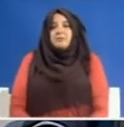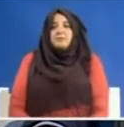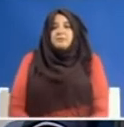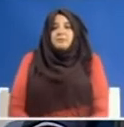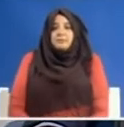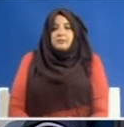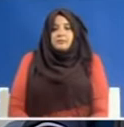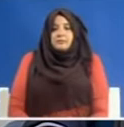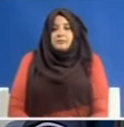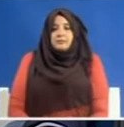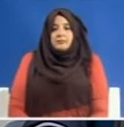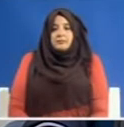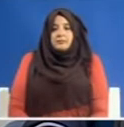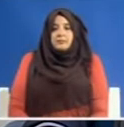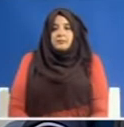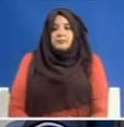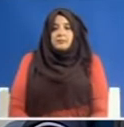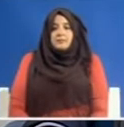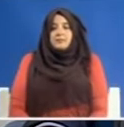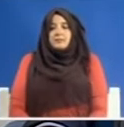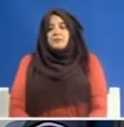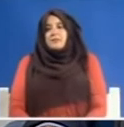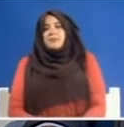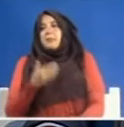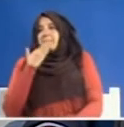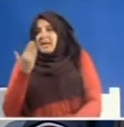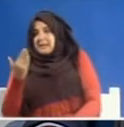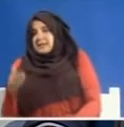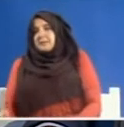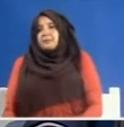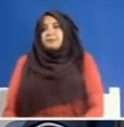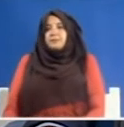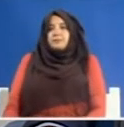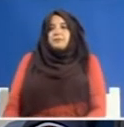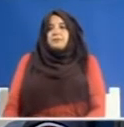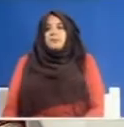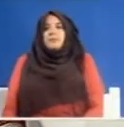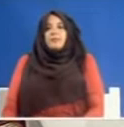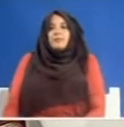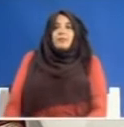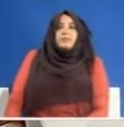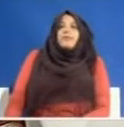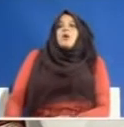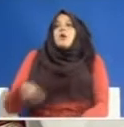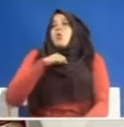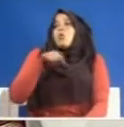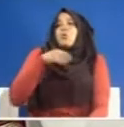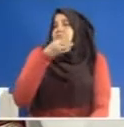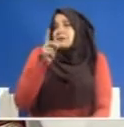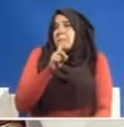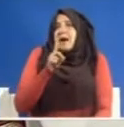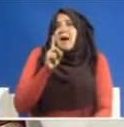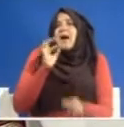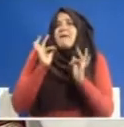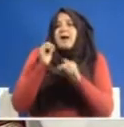العمر. شكرا أستاذ طه، نحن الآن لا نتحدث عن عمرها وإنما نتحدث